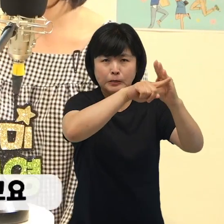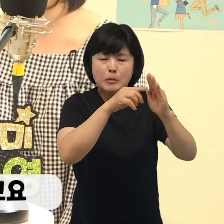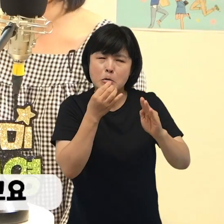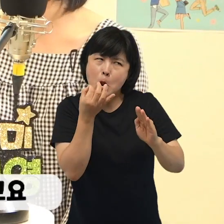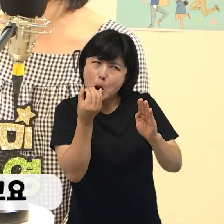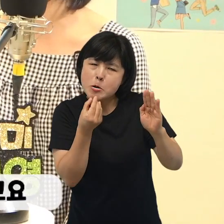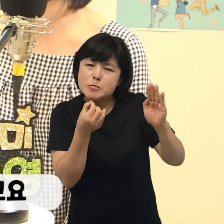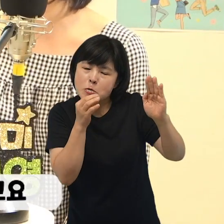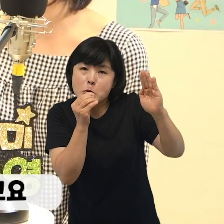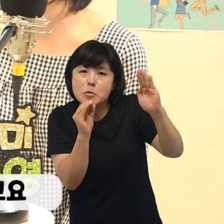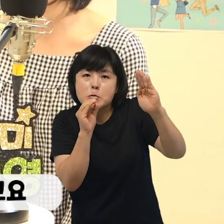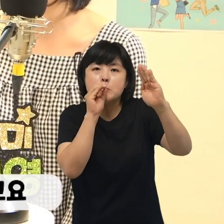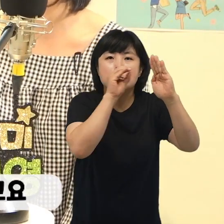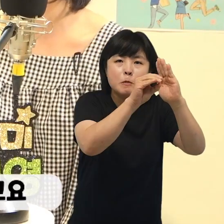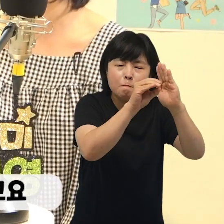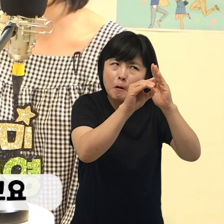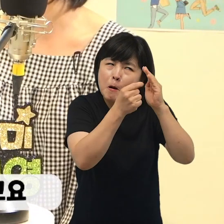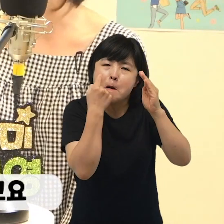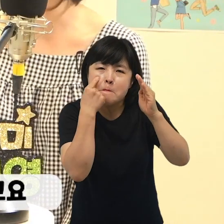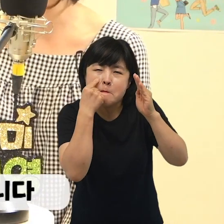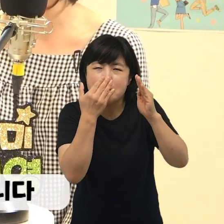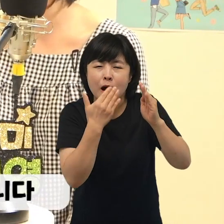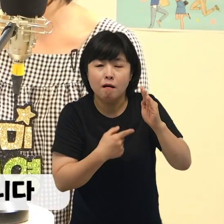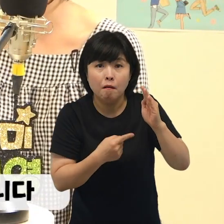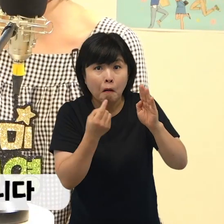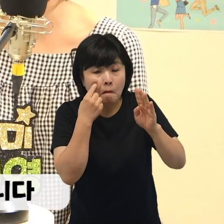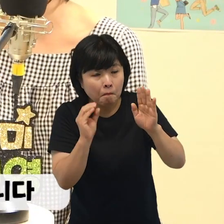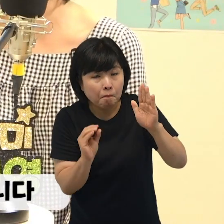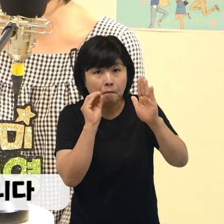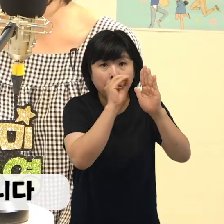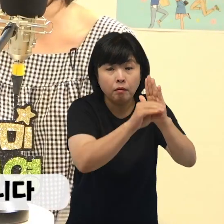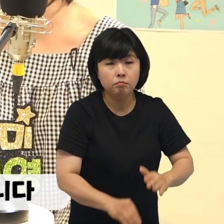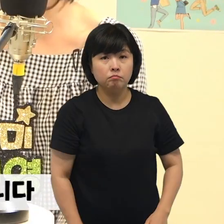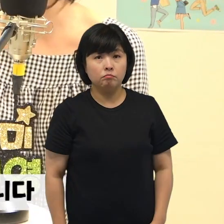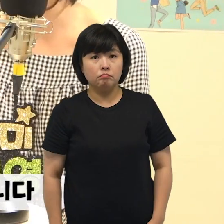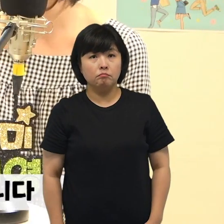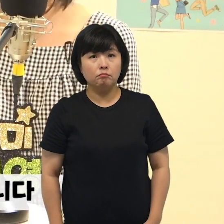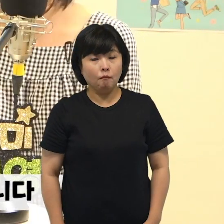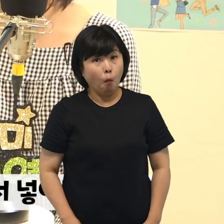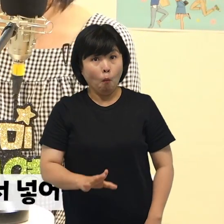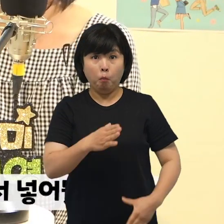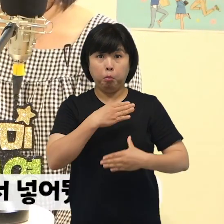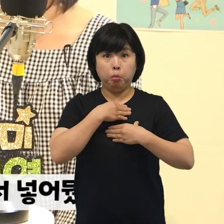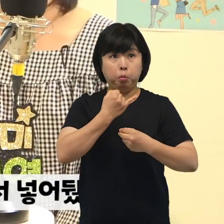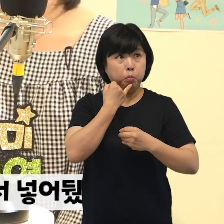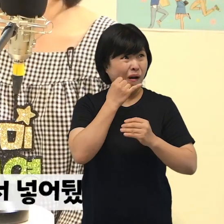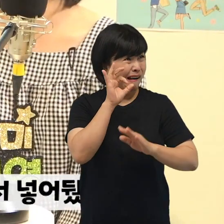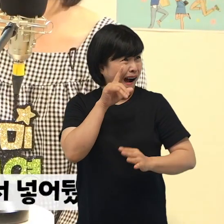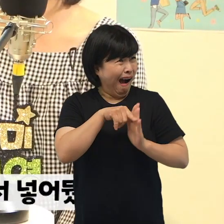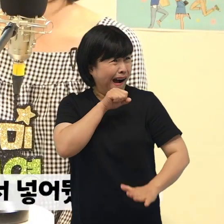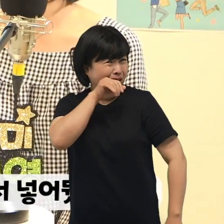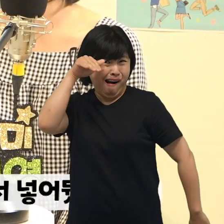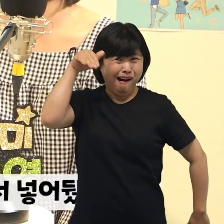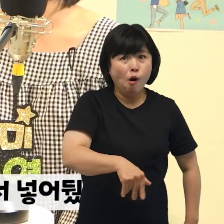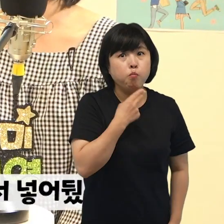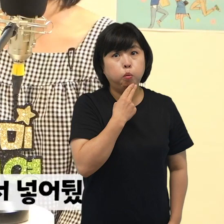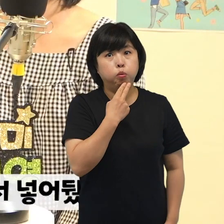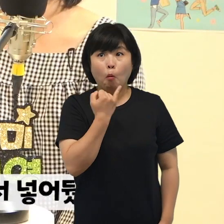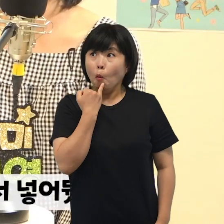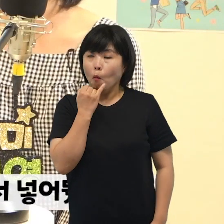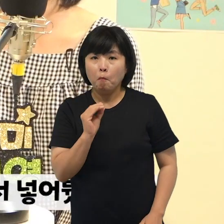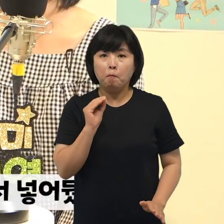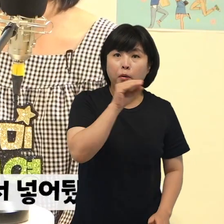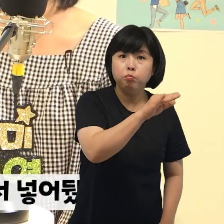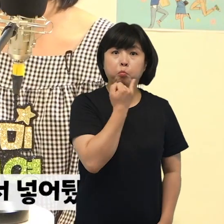건데 이게 또 소액으로 살 수가 있더라고요. 그래서 그거에다가 돈을 넣어뒀습니다. 되게 안전하다고